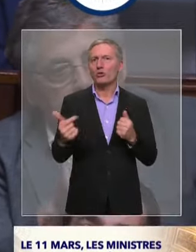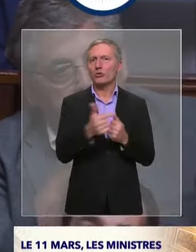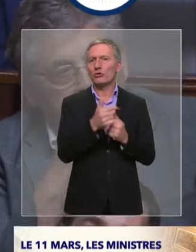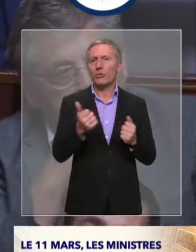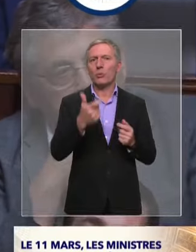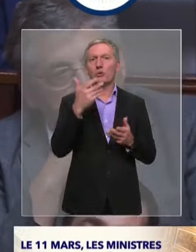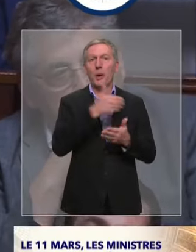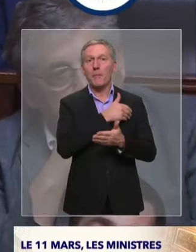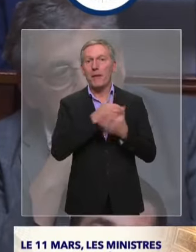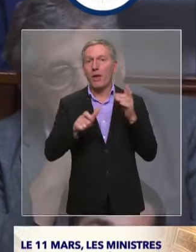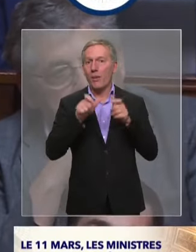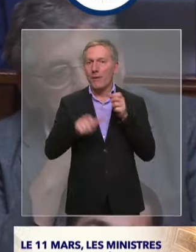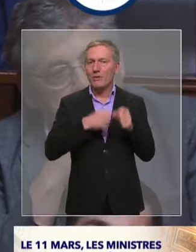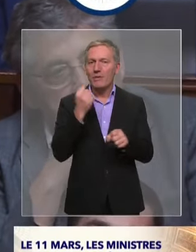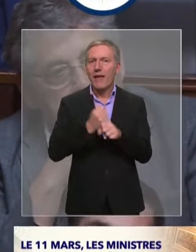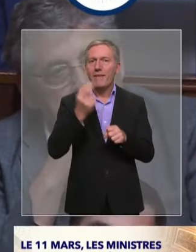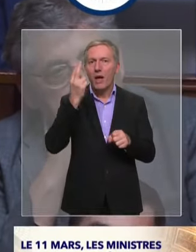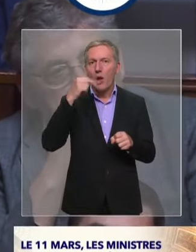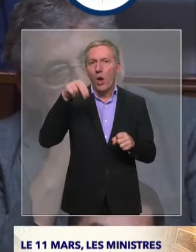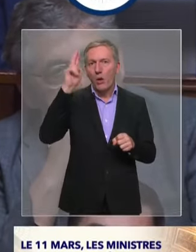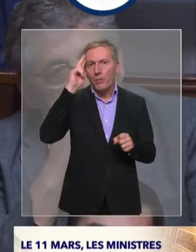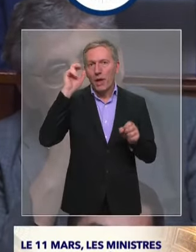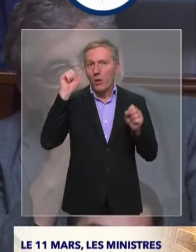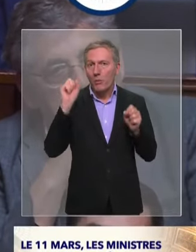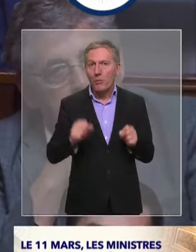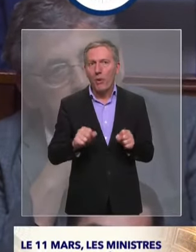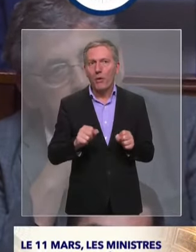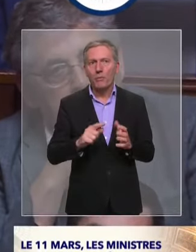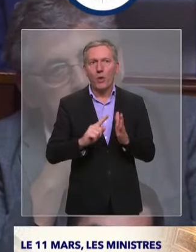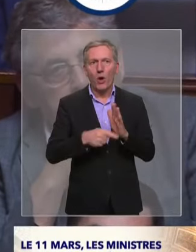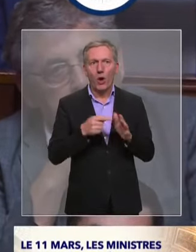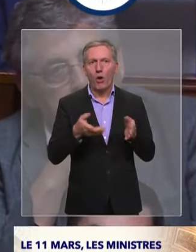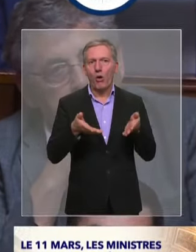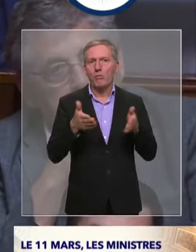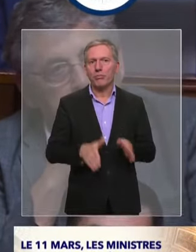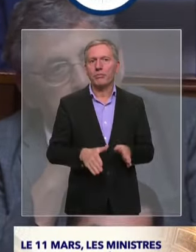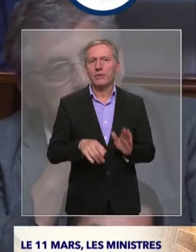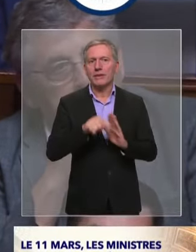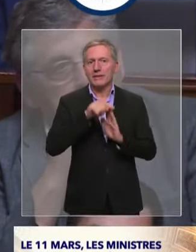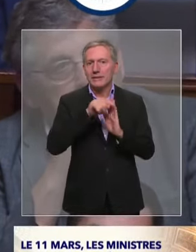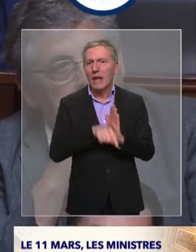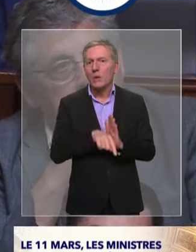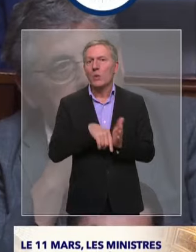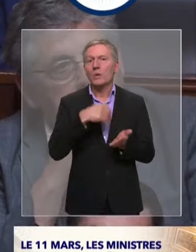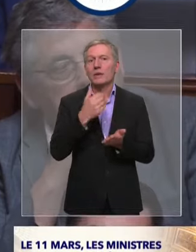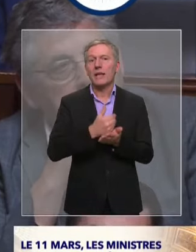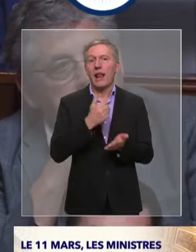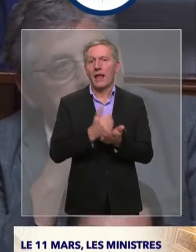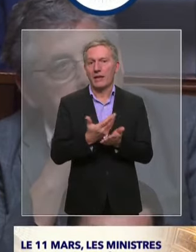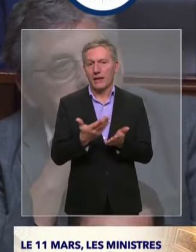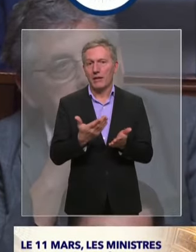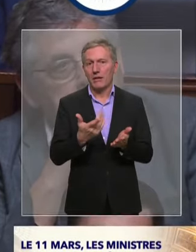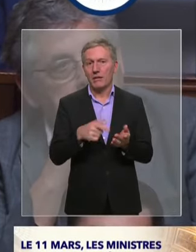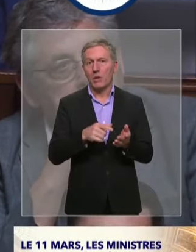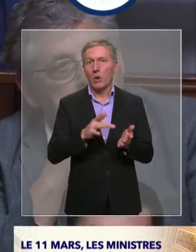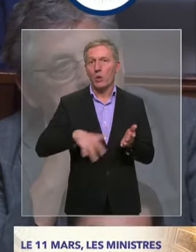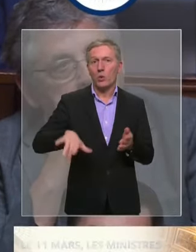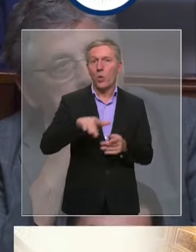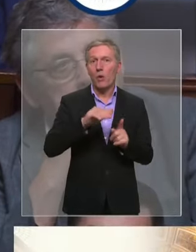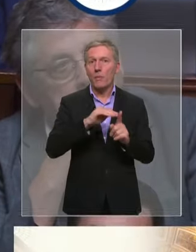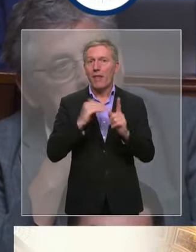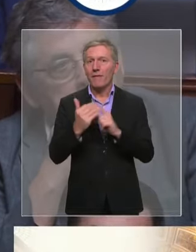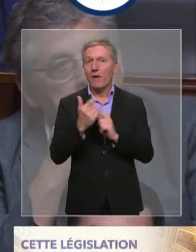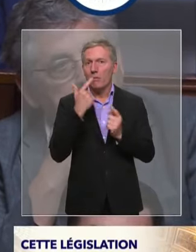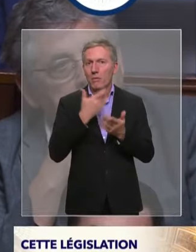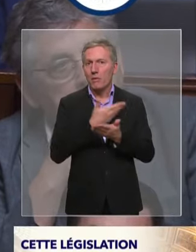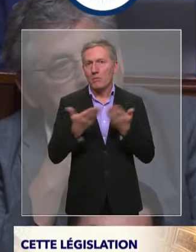travailleurs européens des plateformes vont pouvoir demander la requalification de leur statut en salariés. Et ce sera aux plateformes de démontrer s'ils